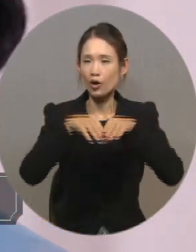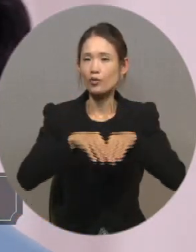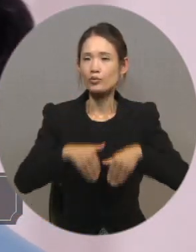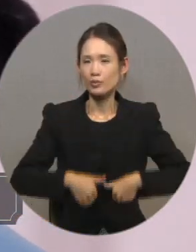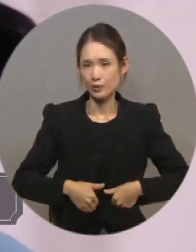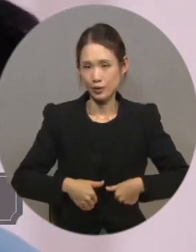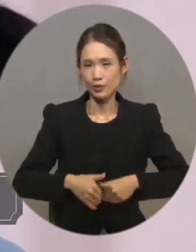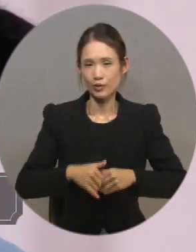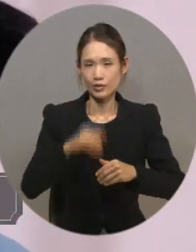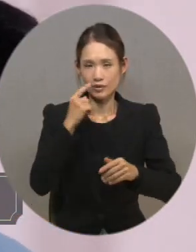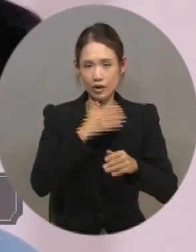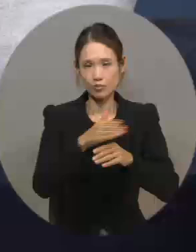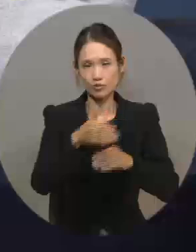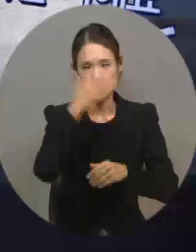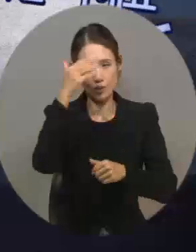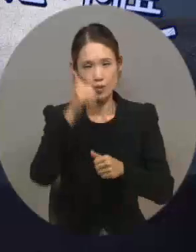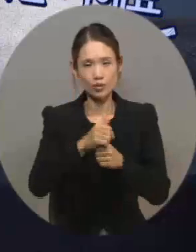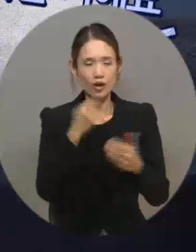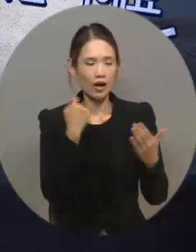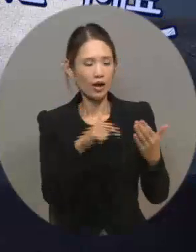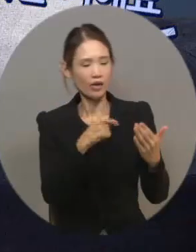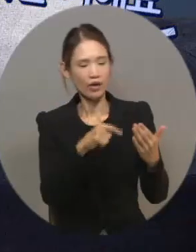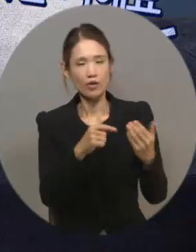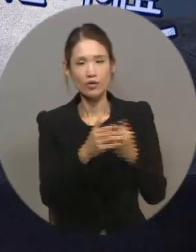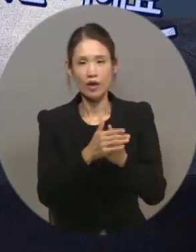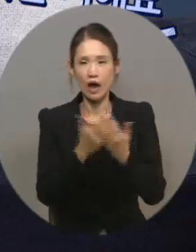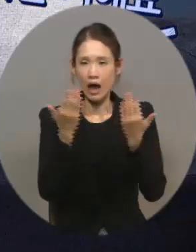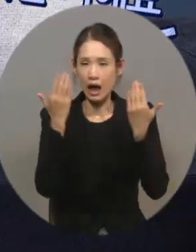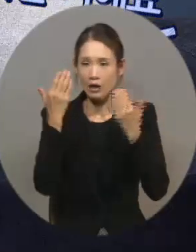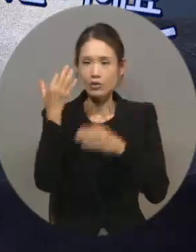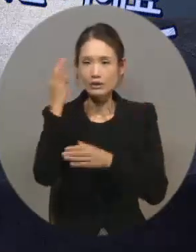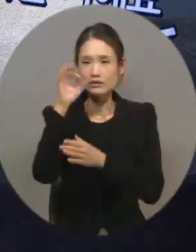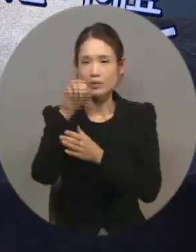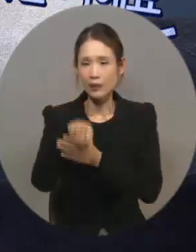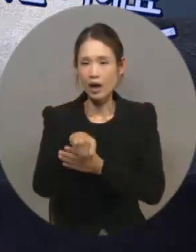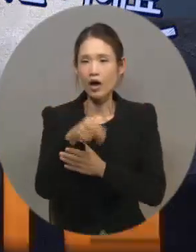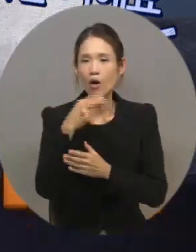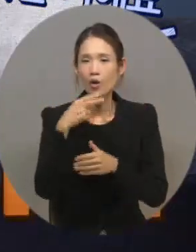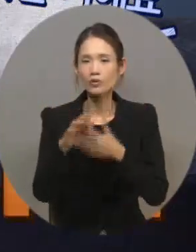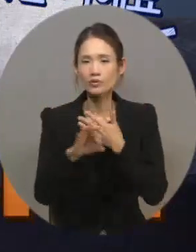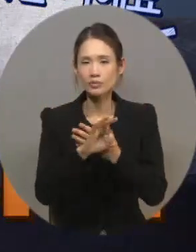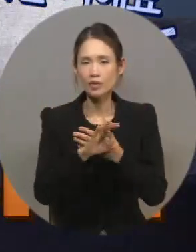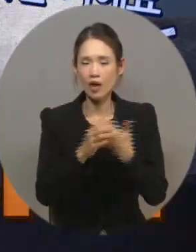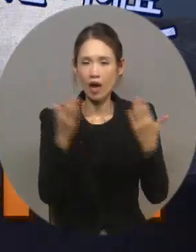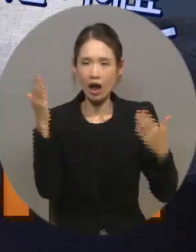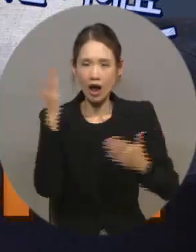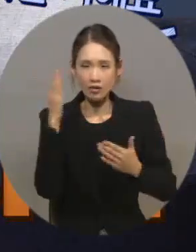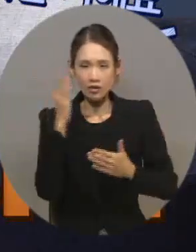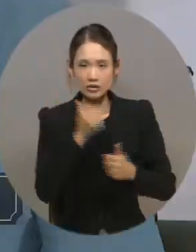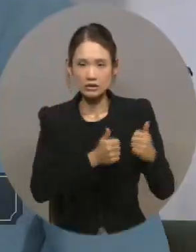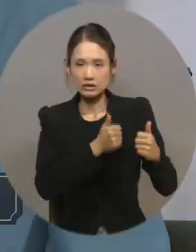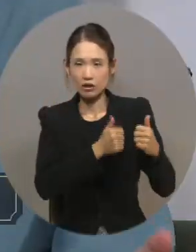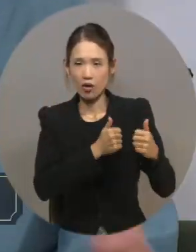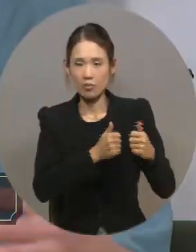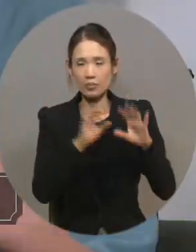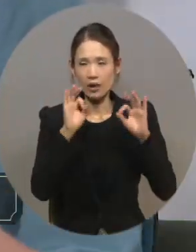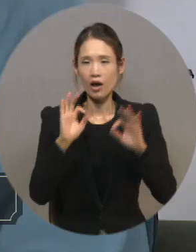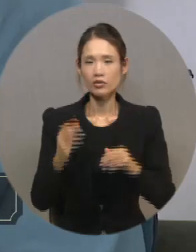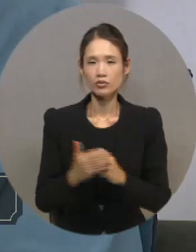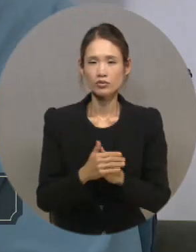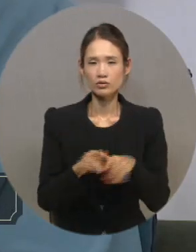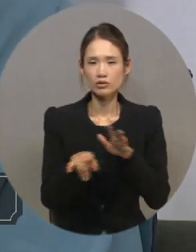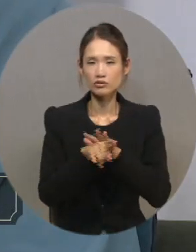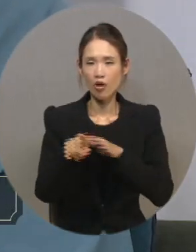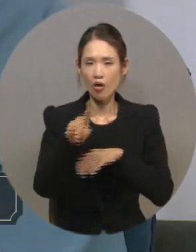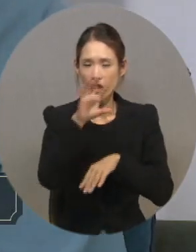탈북 청소년 가리키다 보니까 학교가 인가를 못 받으면 학생들이 검정고시를 봐야 되는 거예요. 근데 선행학습도 안